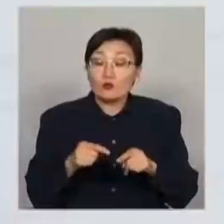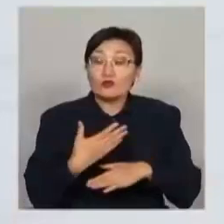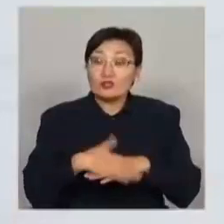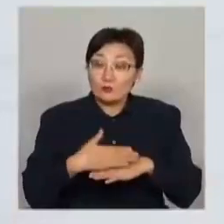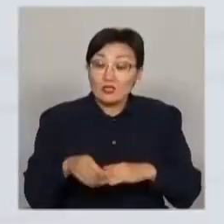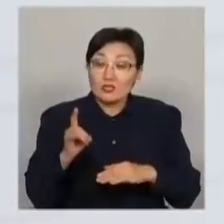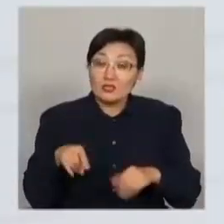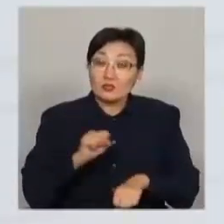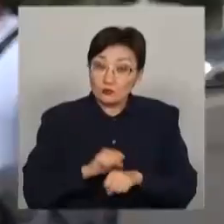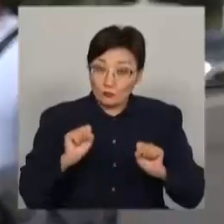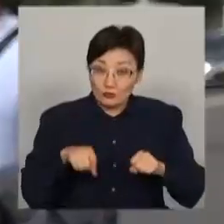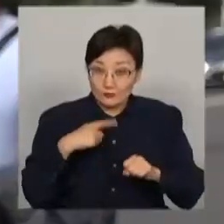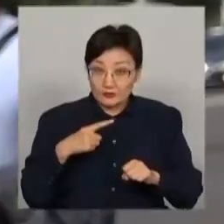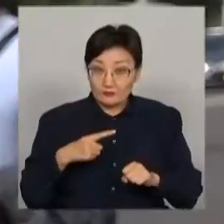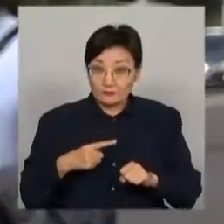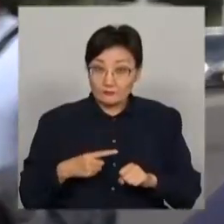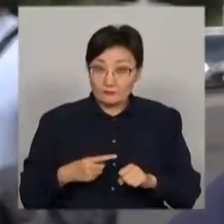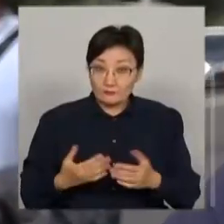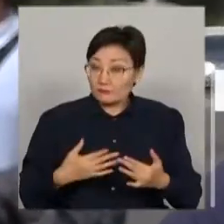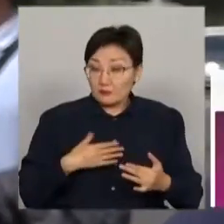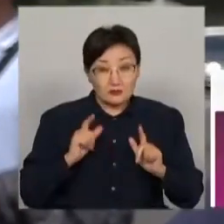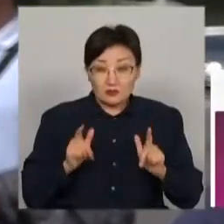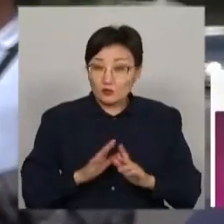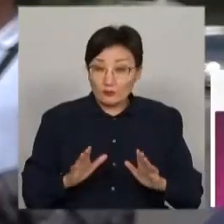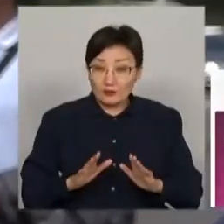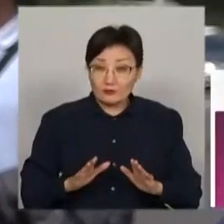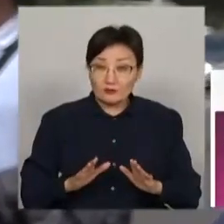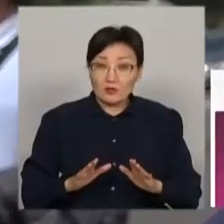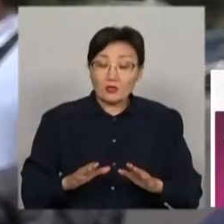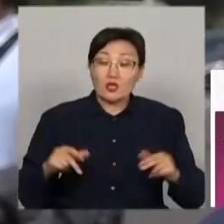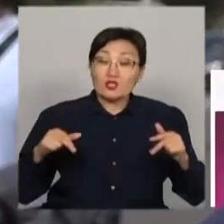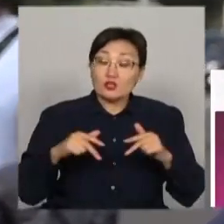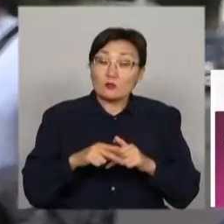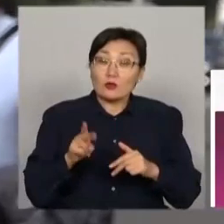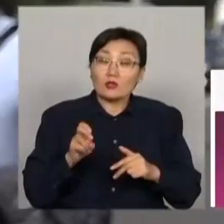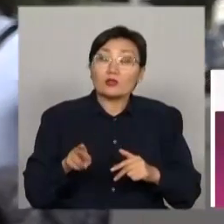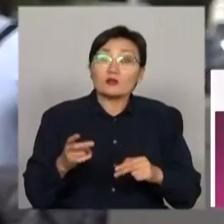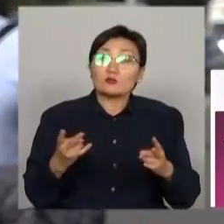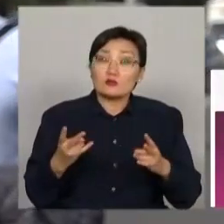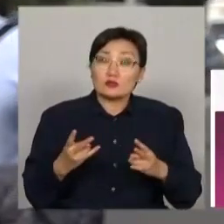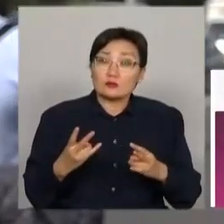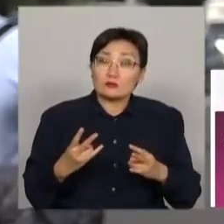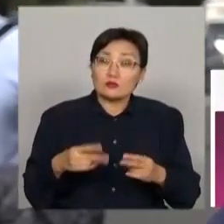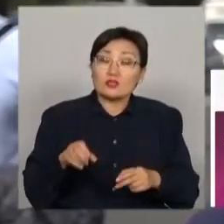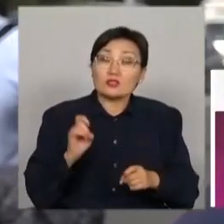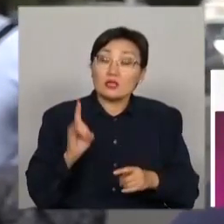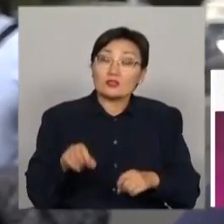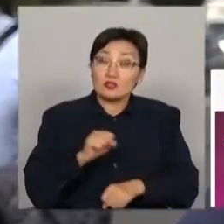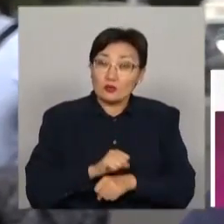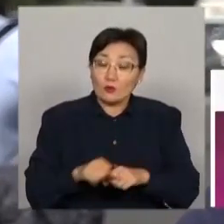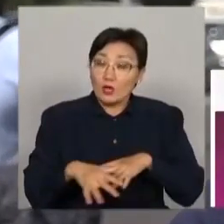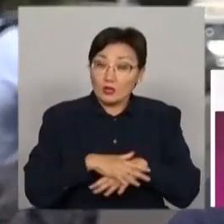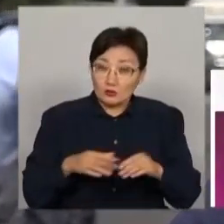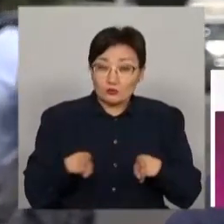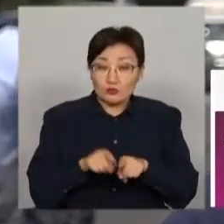такси ұстап кете аламыз дейді. Оны құптамаймын өзім. Жаяу жүргіншілер қалай жүру керек сонда? Ішін халықты да ойлау керек